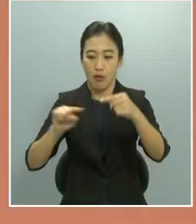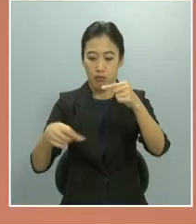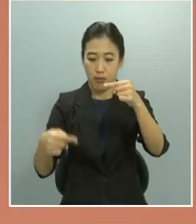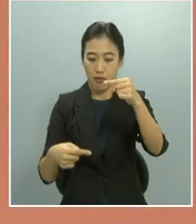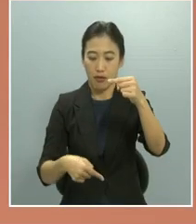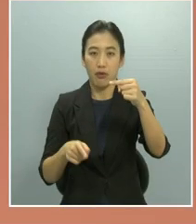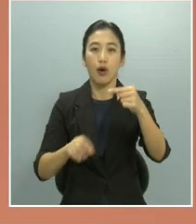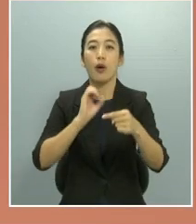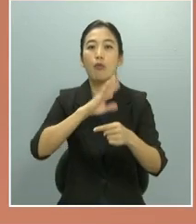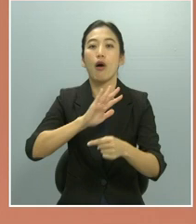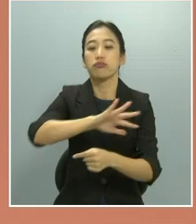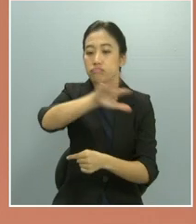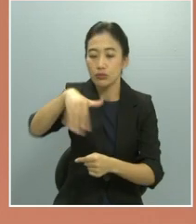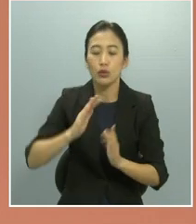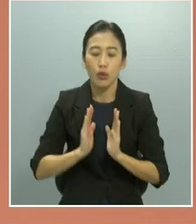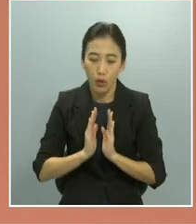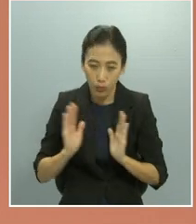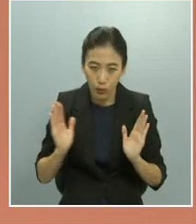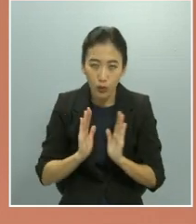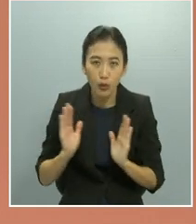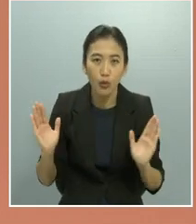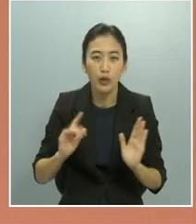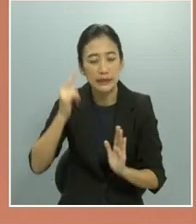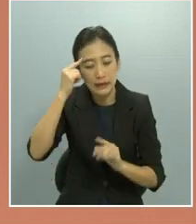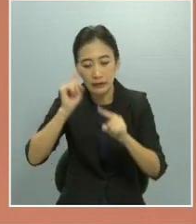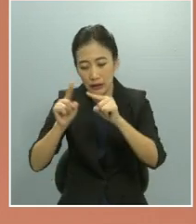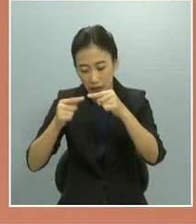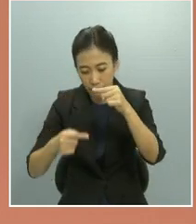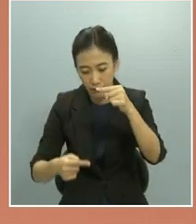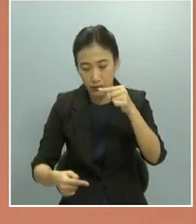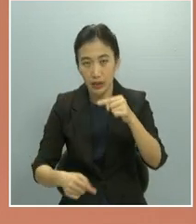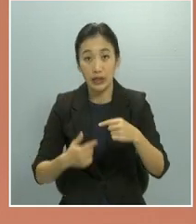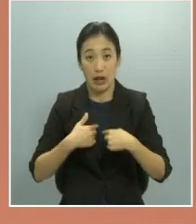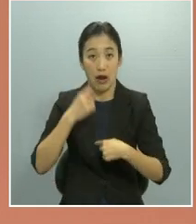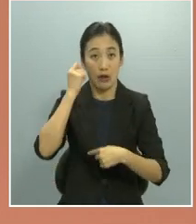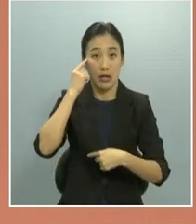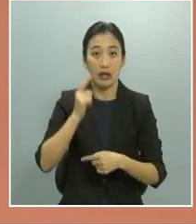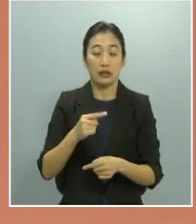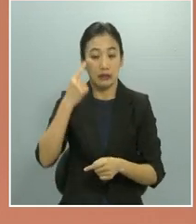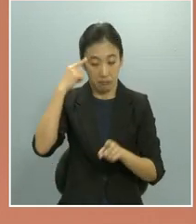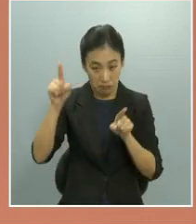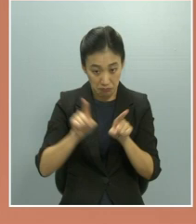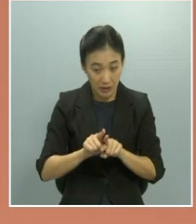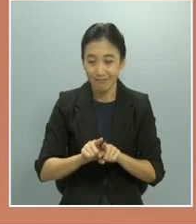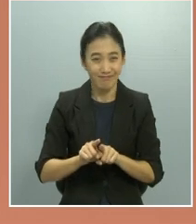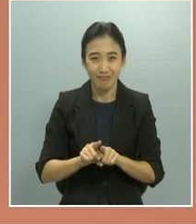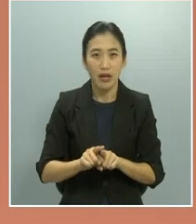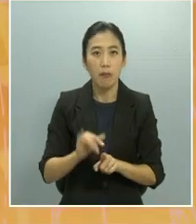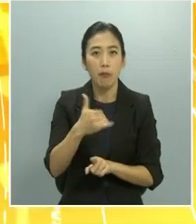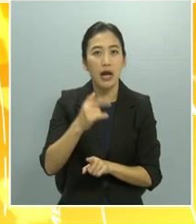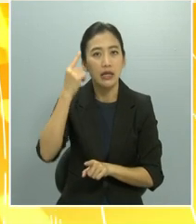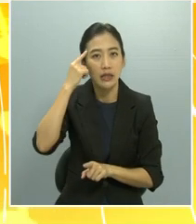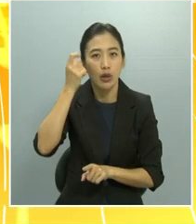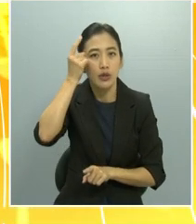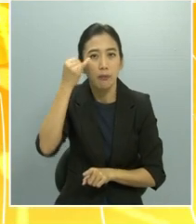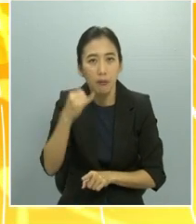จะขอโทษกับความรู้สึกไม่ดีที่เกิดขึ้นเข้าใจว่าความเห็นผมไม่ได้มีคนเห็นด้วยทุกคนและบางครั้งอาจทำให้บางคนรู้สึกไม่ดี